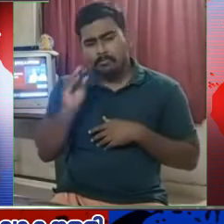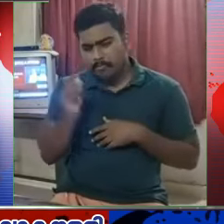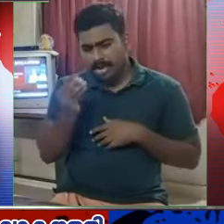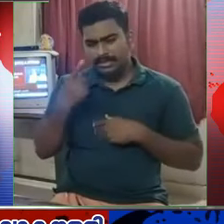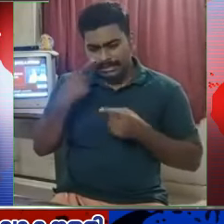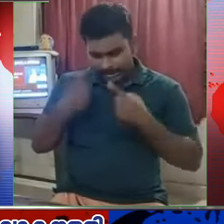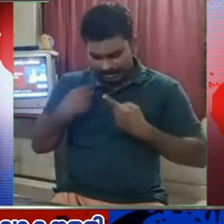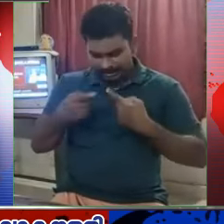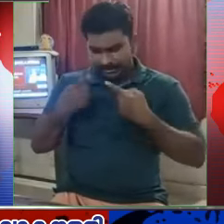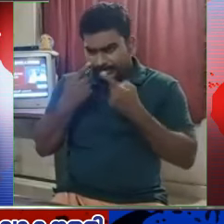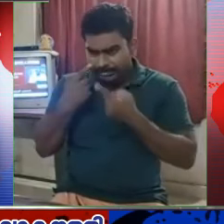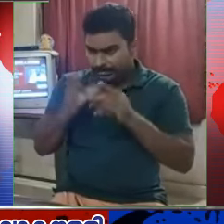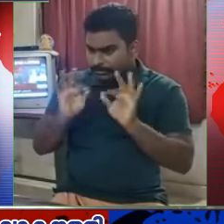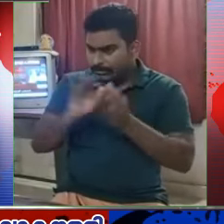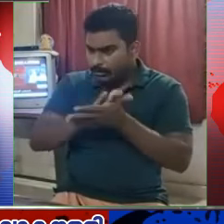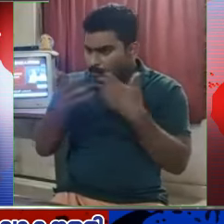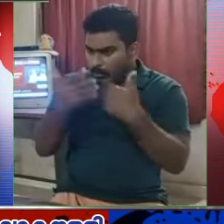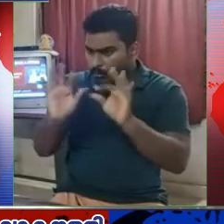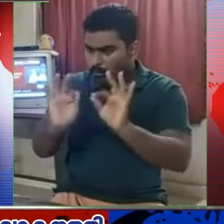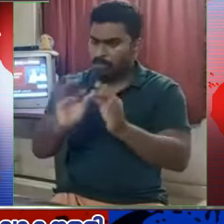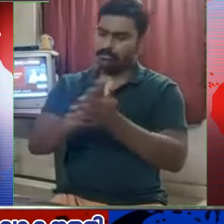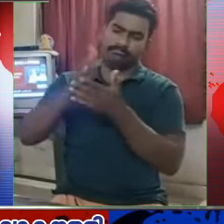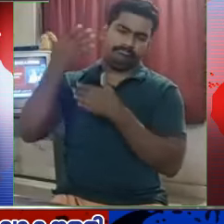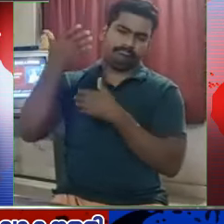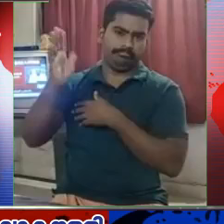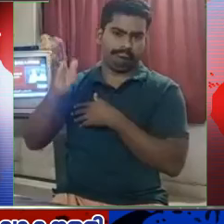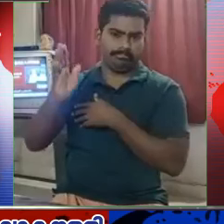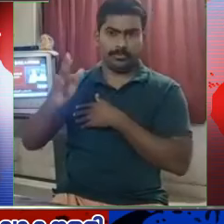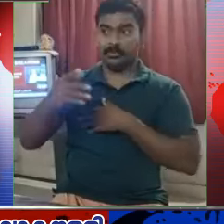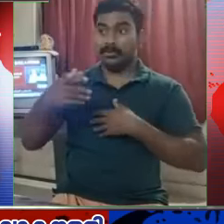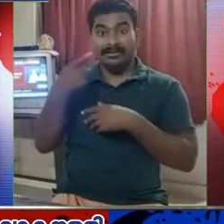അത് അവർ പോയി ബന്ധപ്പെട്ട സ്ഥലങ്ങളിൽ